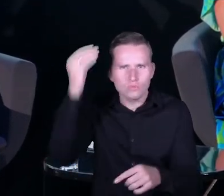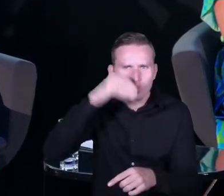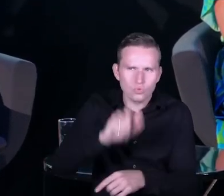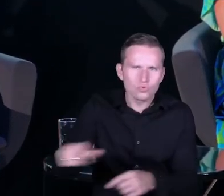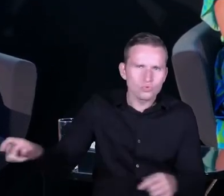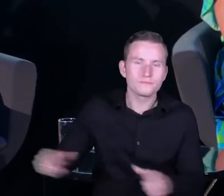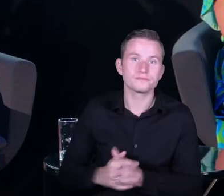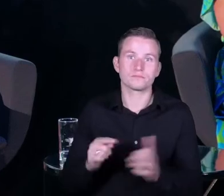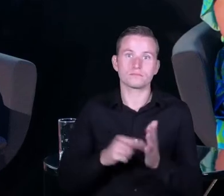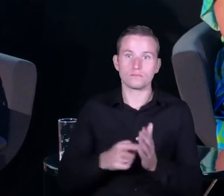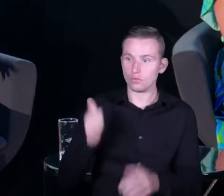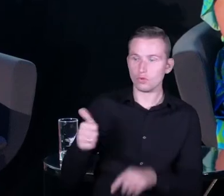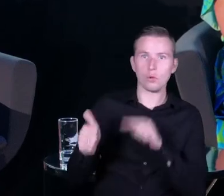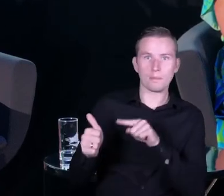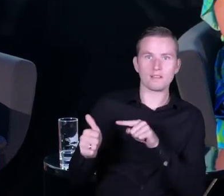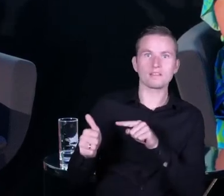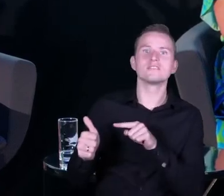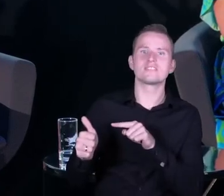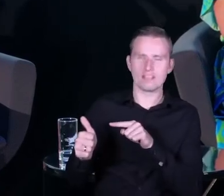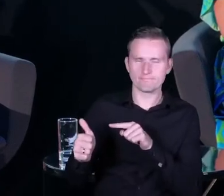te kompetencje siłą rzeczy się